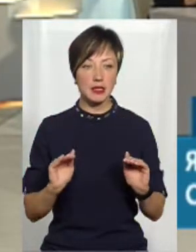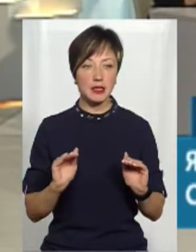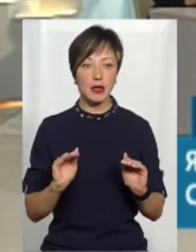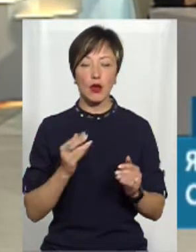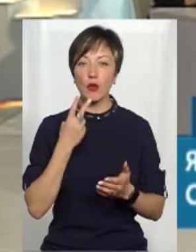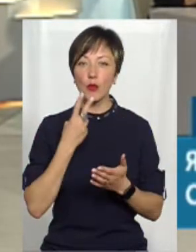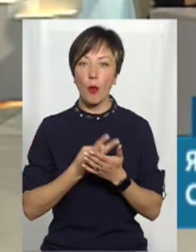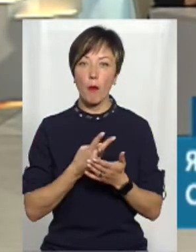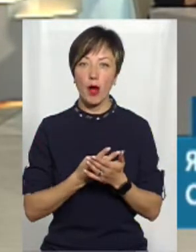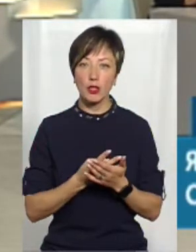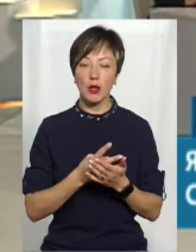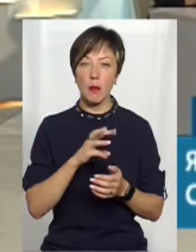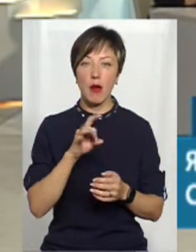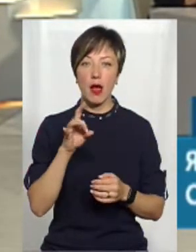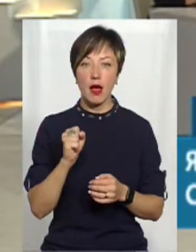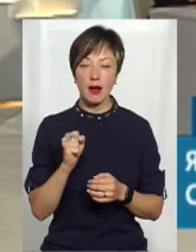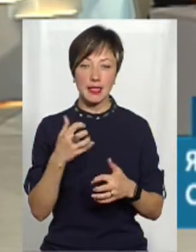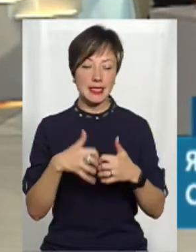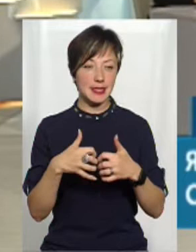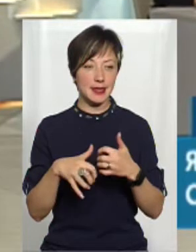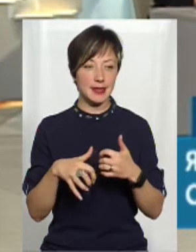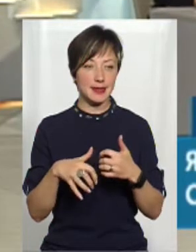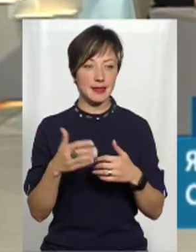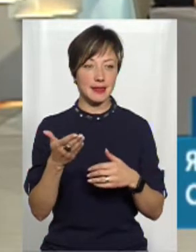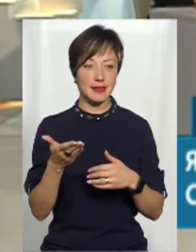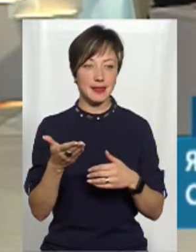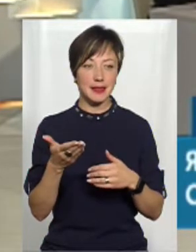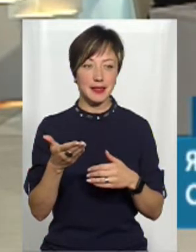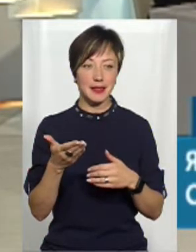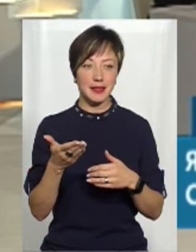що побачили мера серед